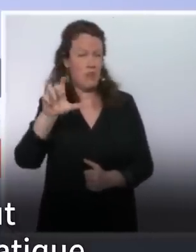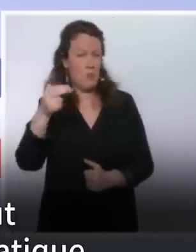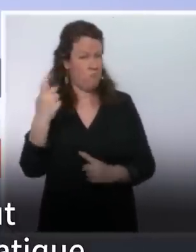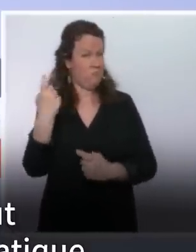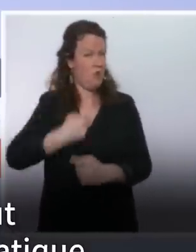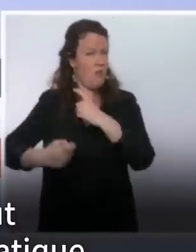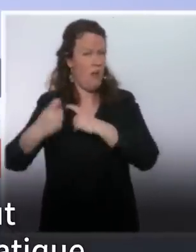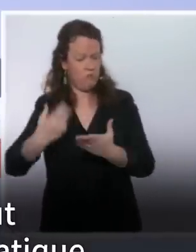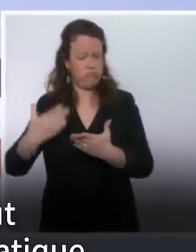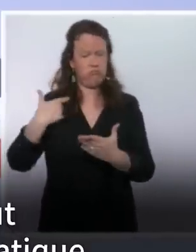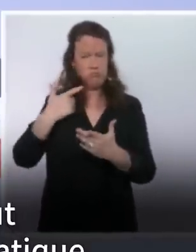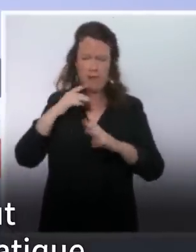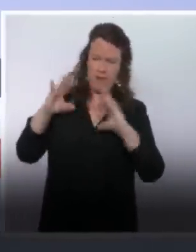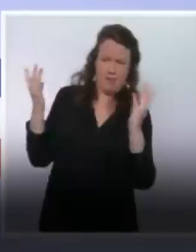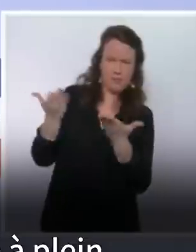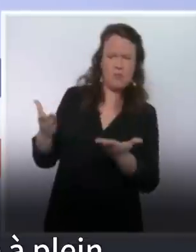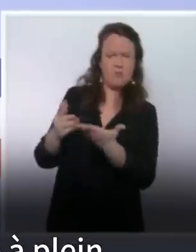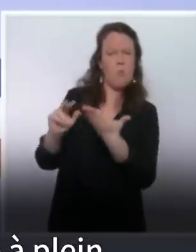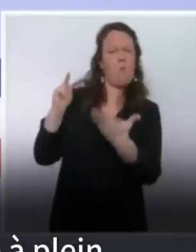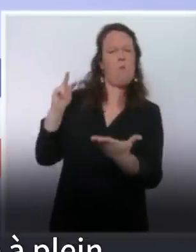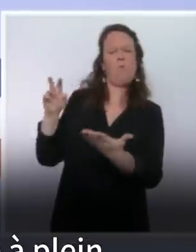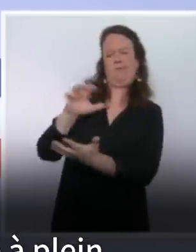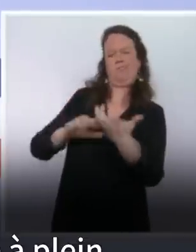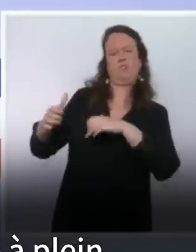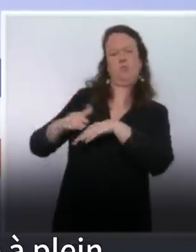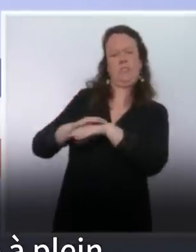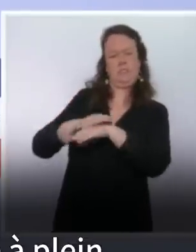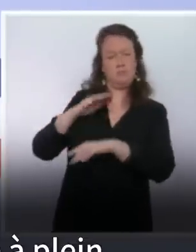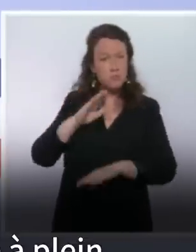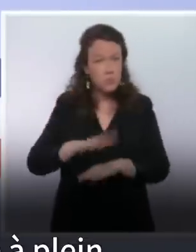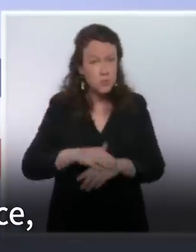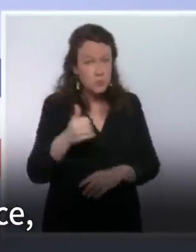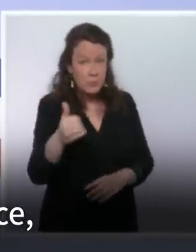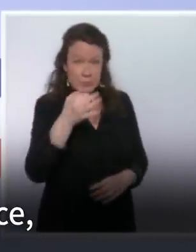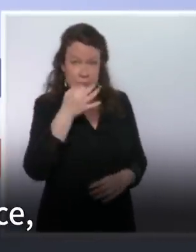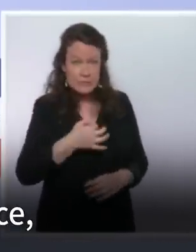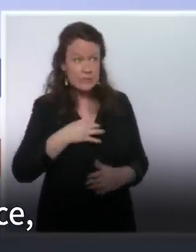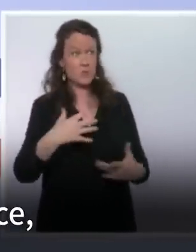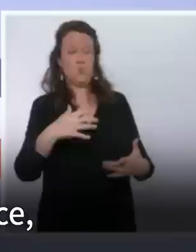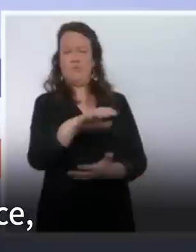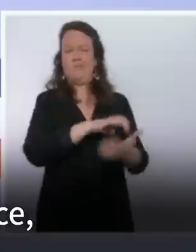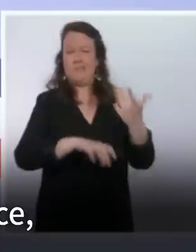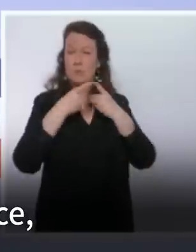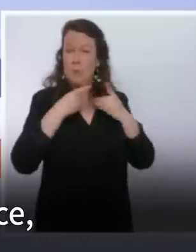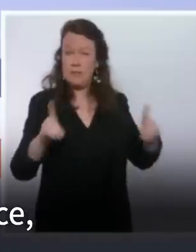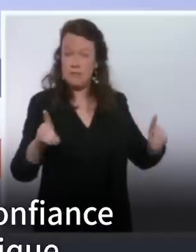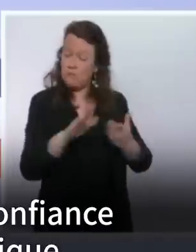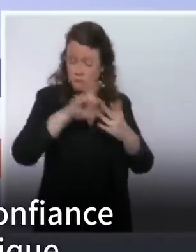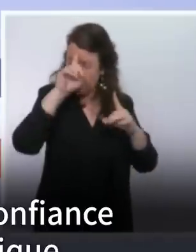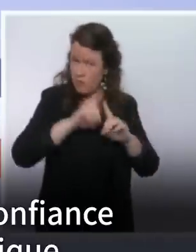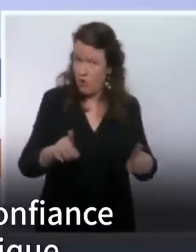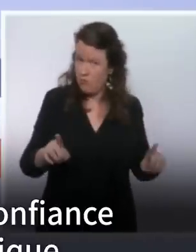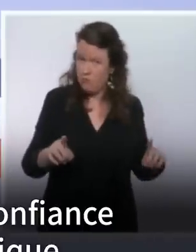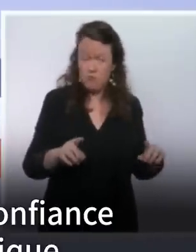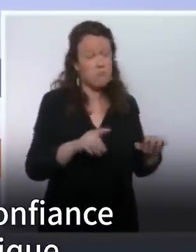Je ne partage pas du tout le constat d'une crise démocratique. Nos institutions ont fonctionné à plein. Il y a une crise de confiance. Une crise de confiance dans